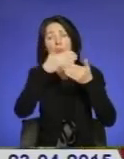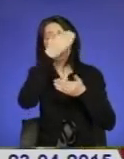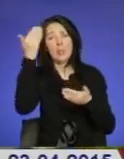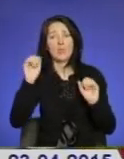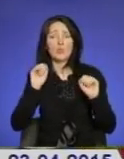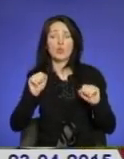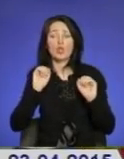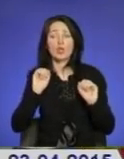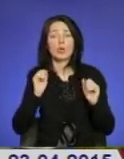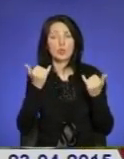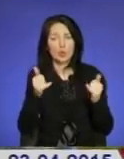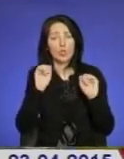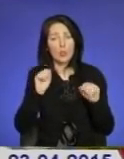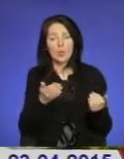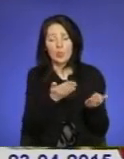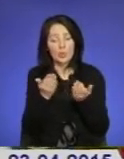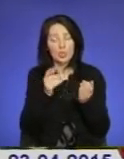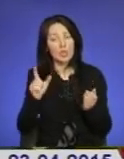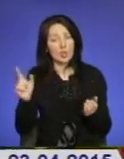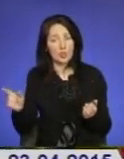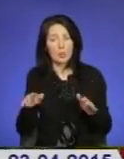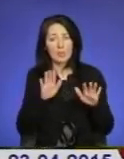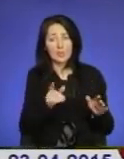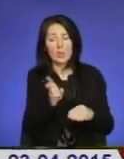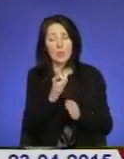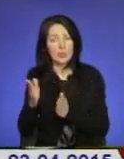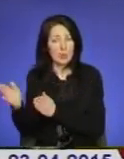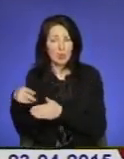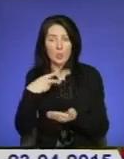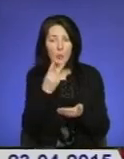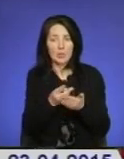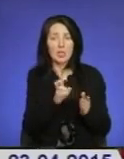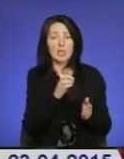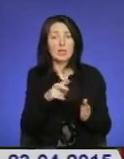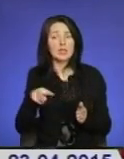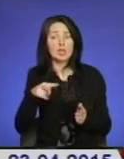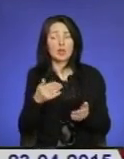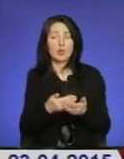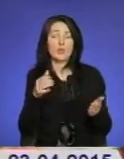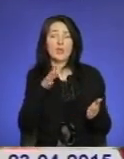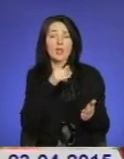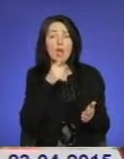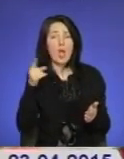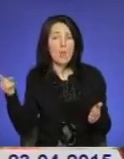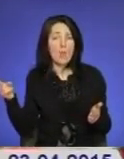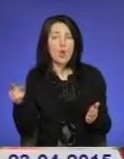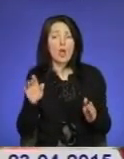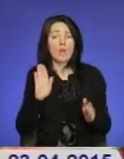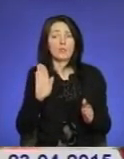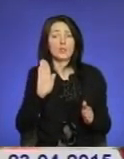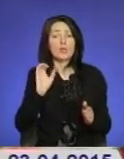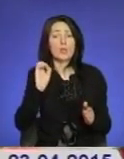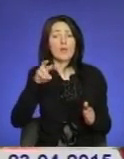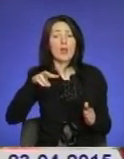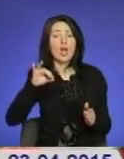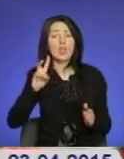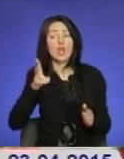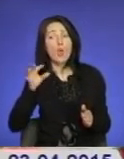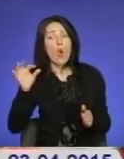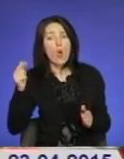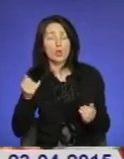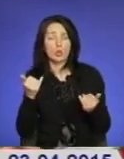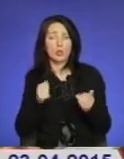тернополяни. Місцеві бібліотекарі представили літературу від епохи Володимира Великого до сьогодення. Мета акції – привернути увагу до книги